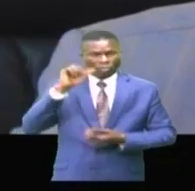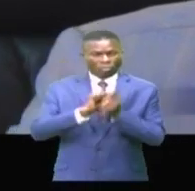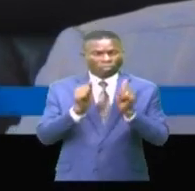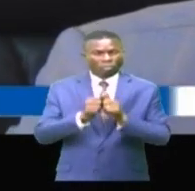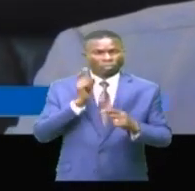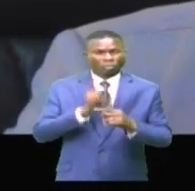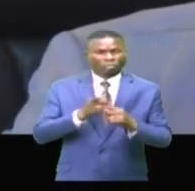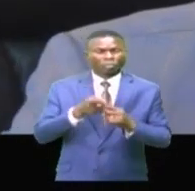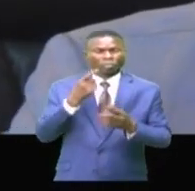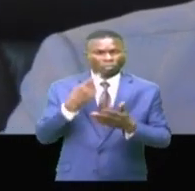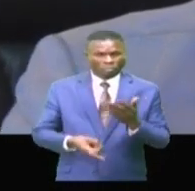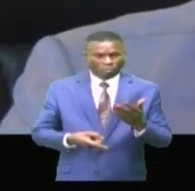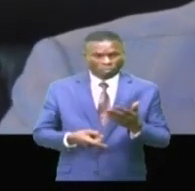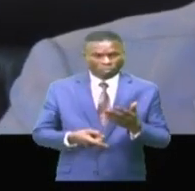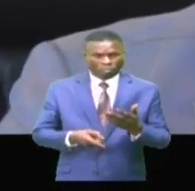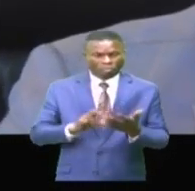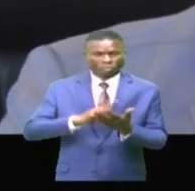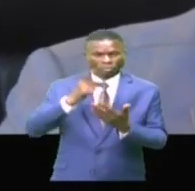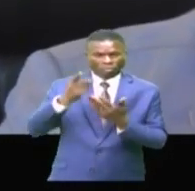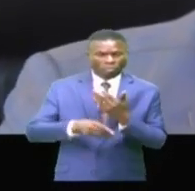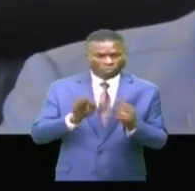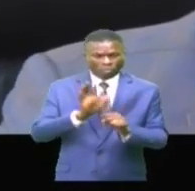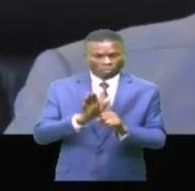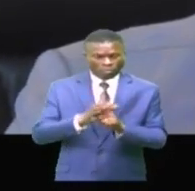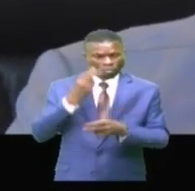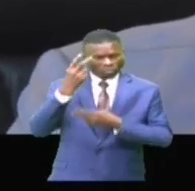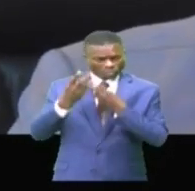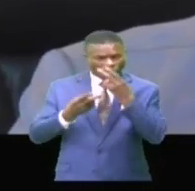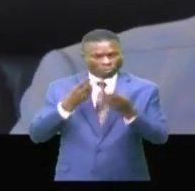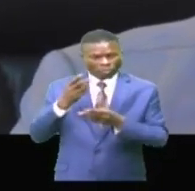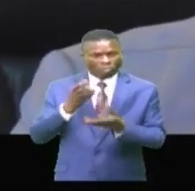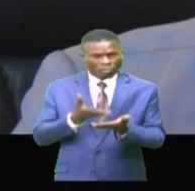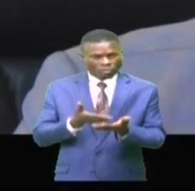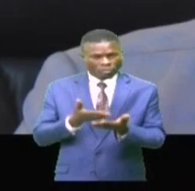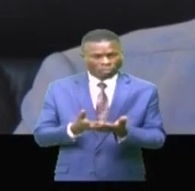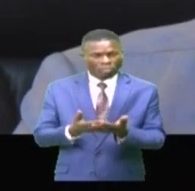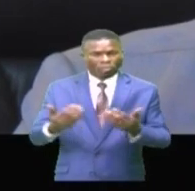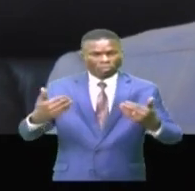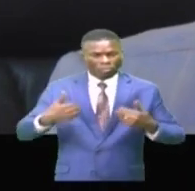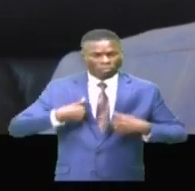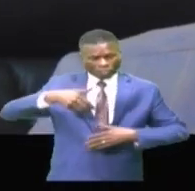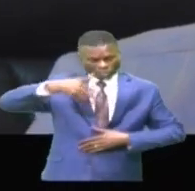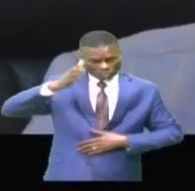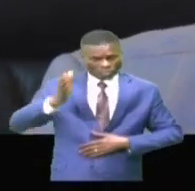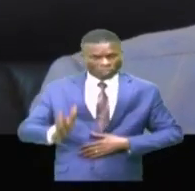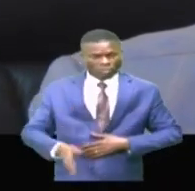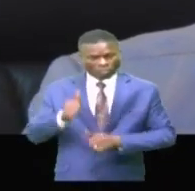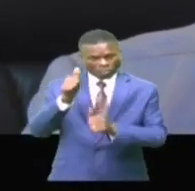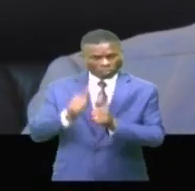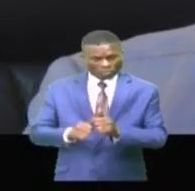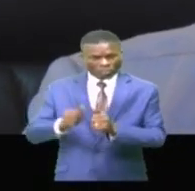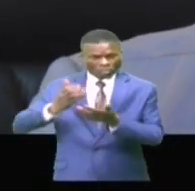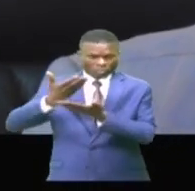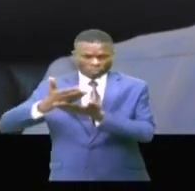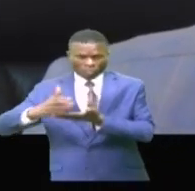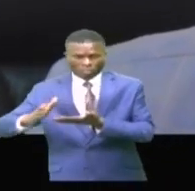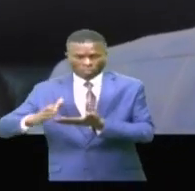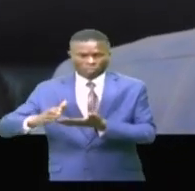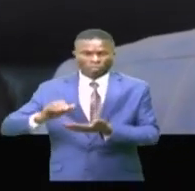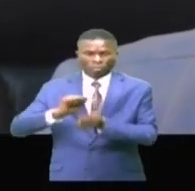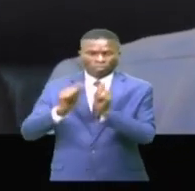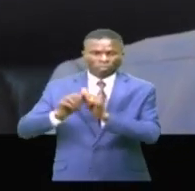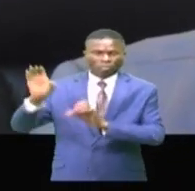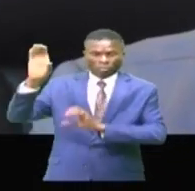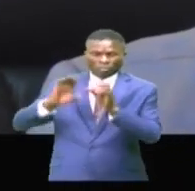s'en va un peu en détail quand je vais faire le tour et avoir des experts dans chaque domaine ou dans les domaines de la géologie